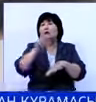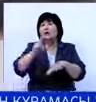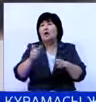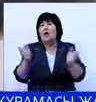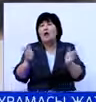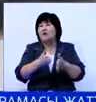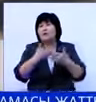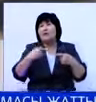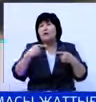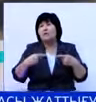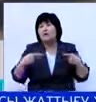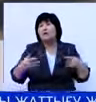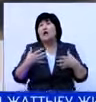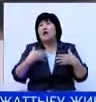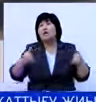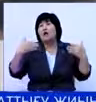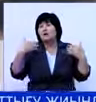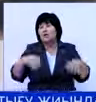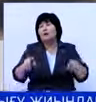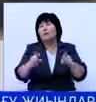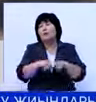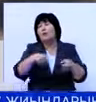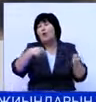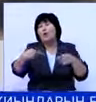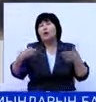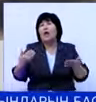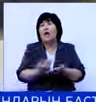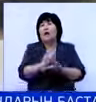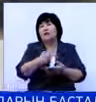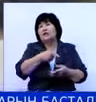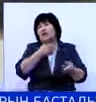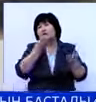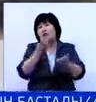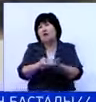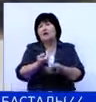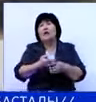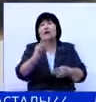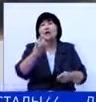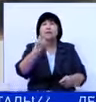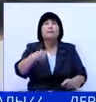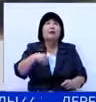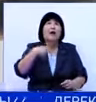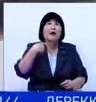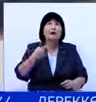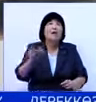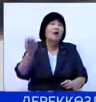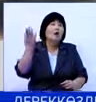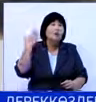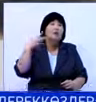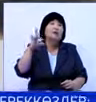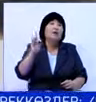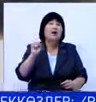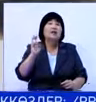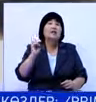азаймай тұр. Бірнешеуі жазылып шыққанымен орнына қайтадан жаңалары түсуде. Тағы бір айта кетерлігі, бұрын